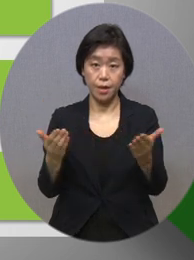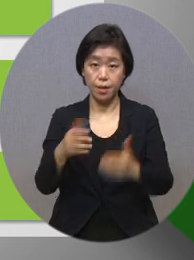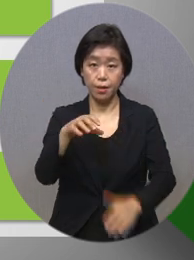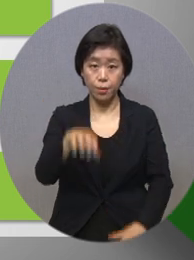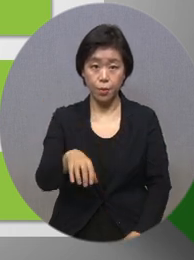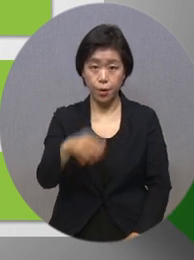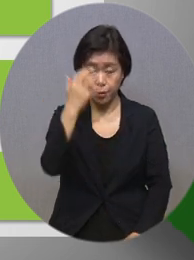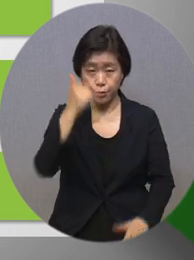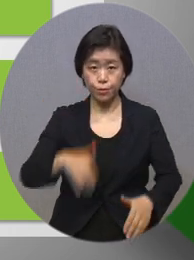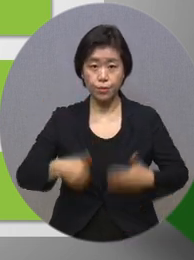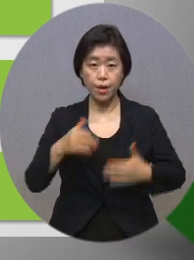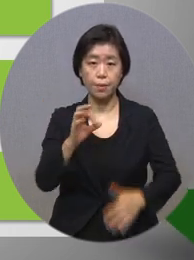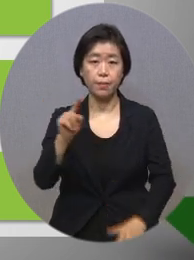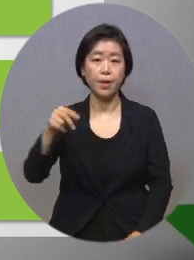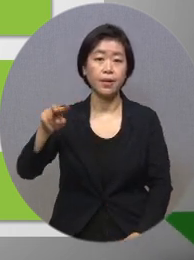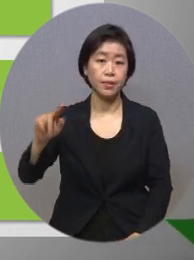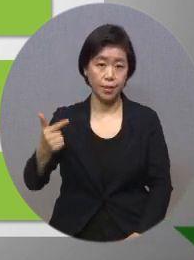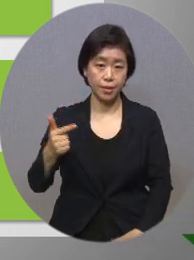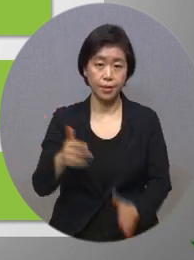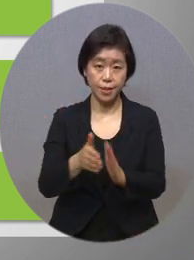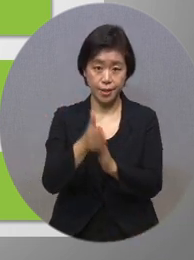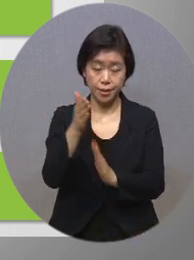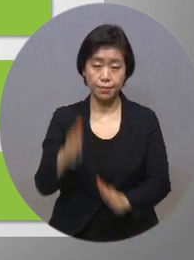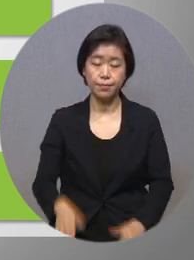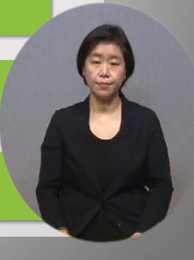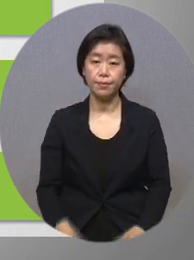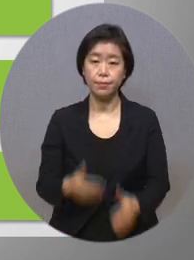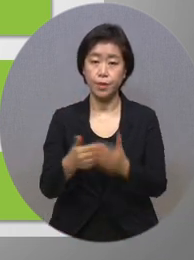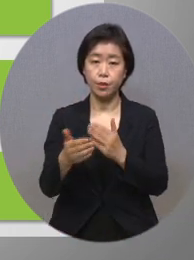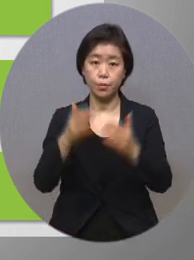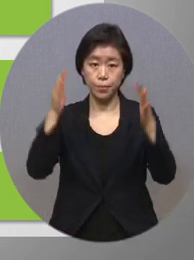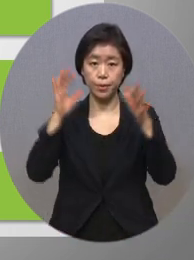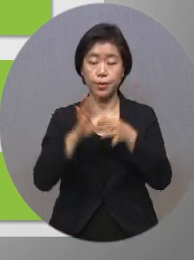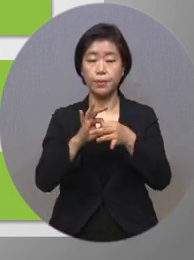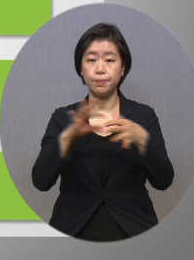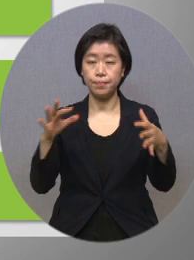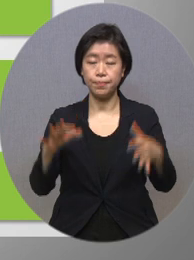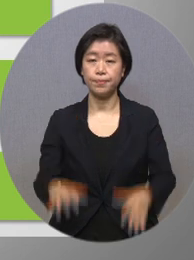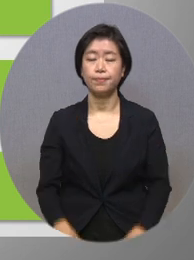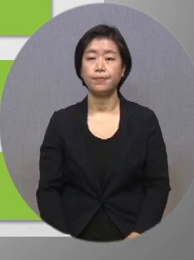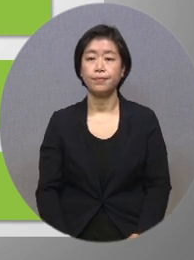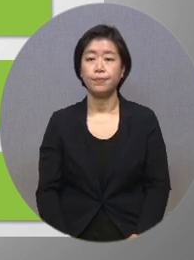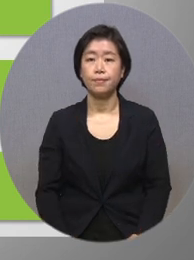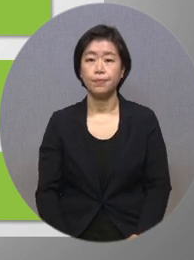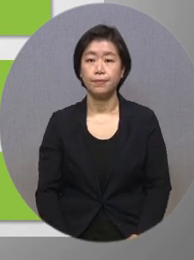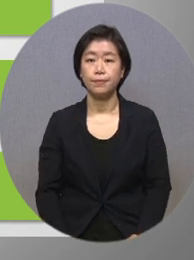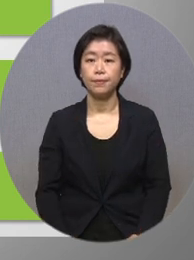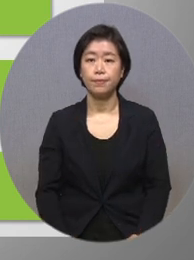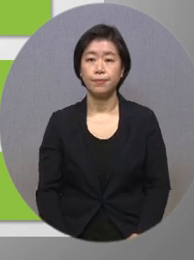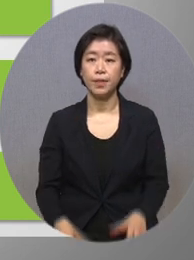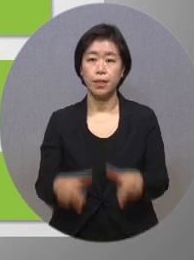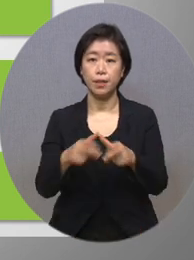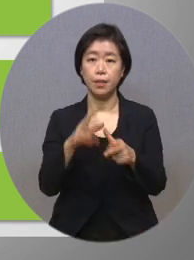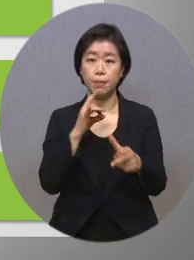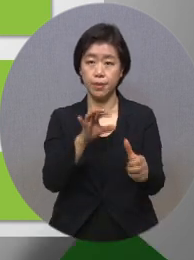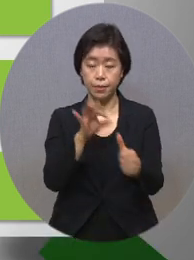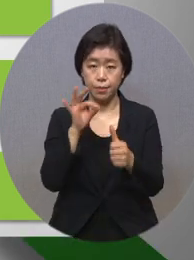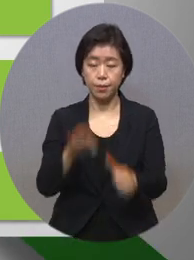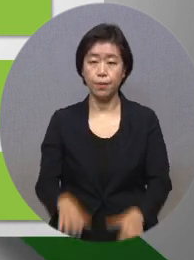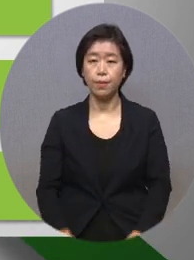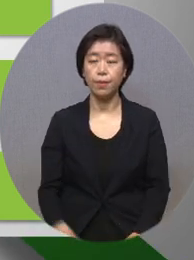근무지는 충청남도 아산시입니다. 경력과 학력은 무관하며 상용직을 채용합니다. 장애인만